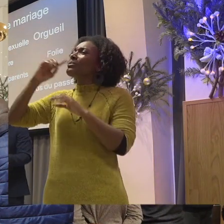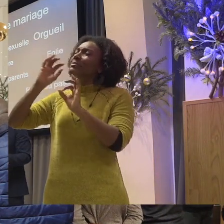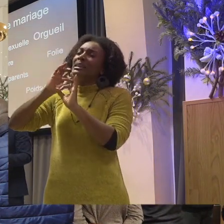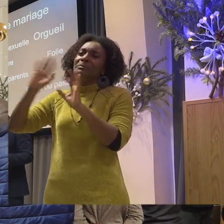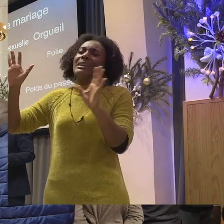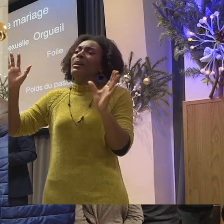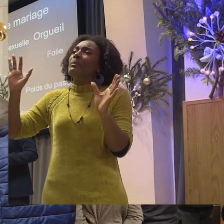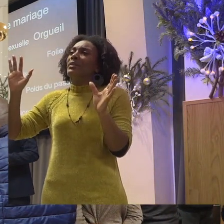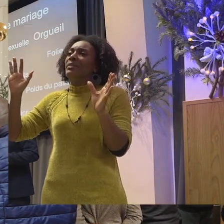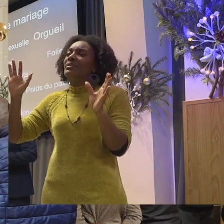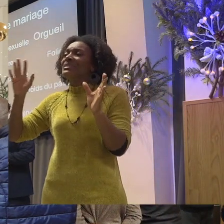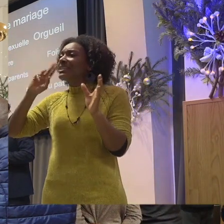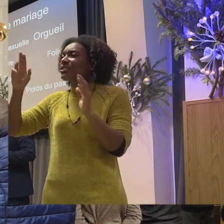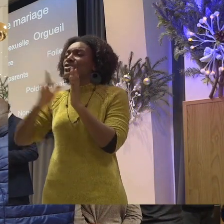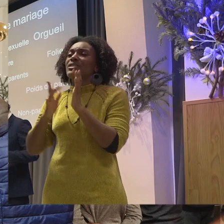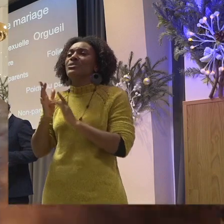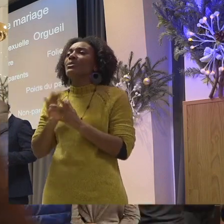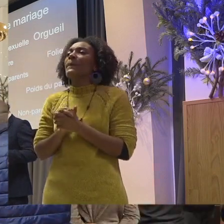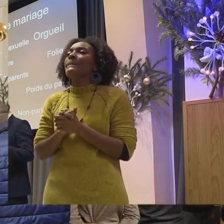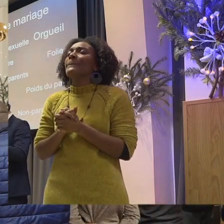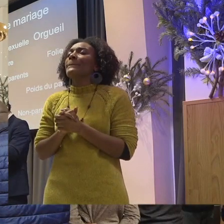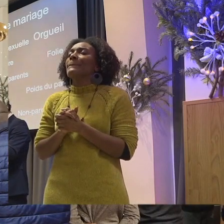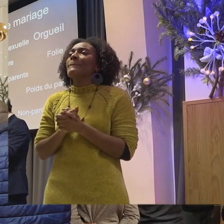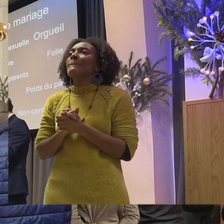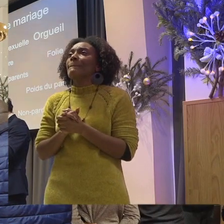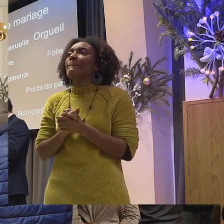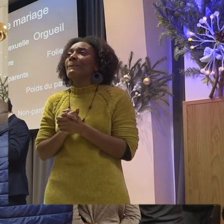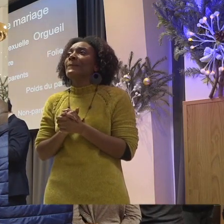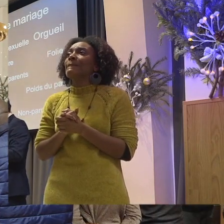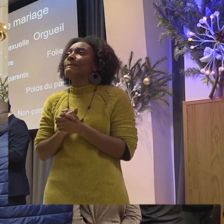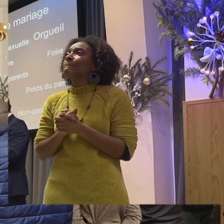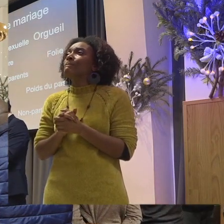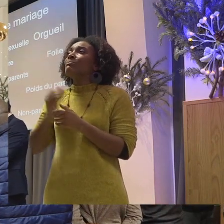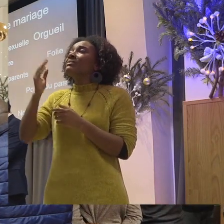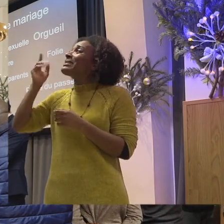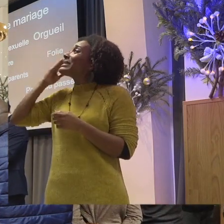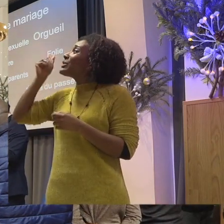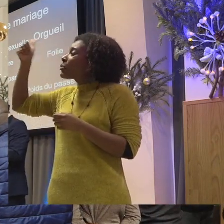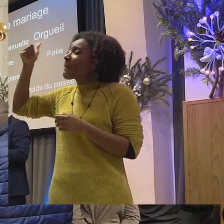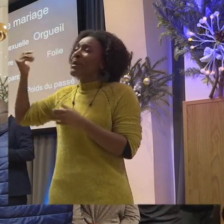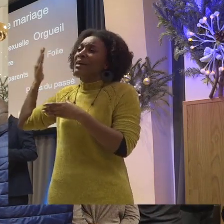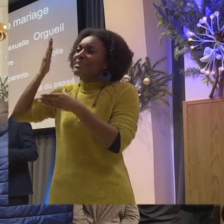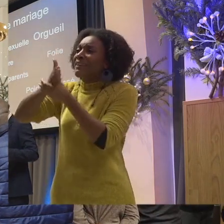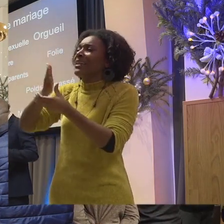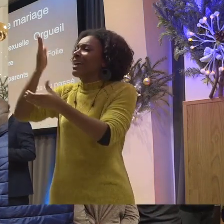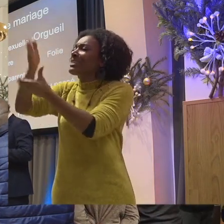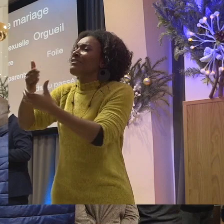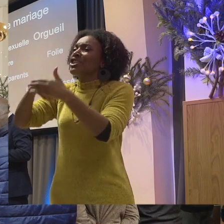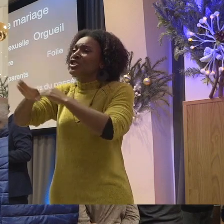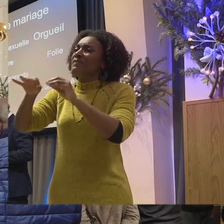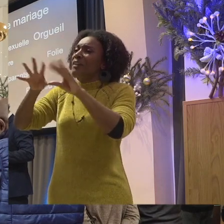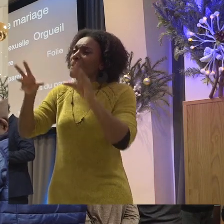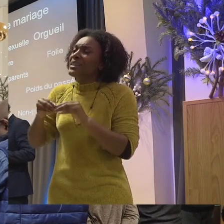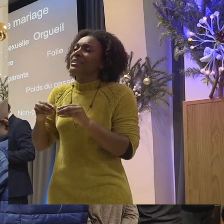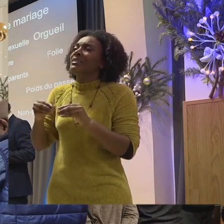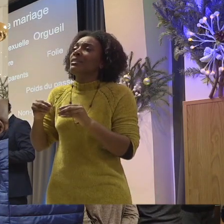admirable, Seigneur Jésus. Et je crois, Seigneur, que si tu mets de l'ordre dans nos vies, dans nos couples, ce n'est pas, Seigneur,